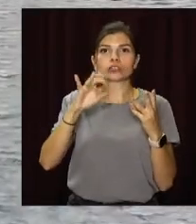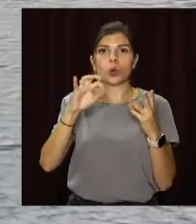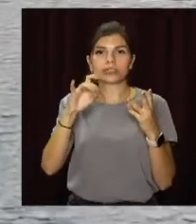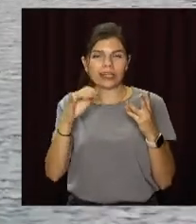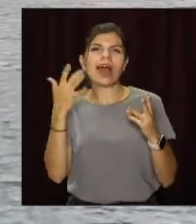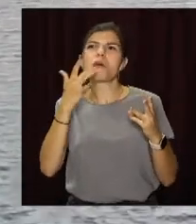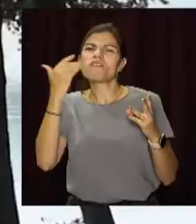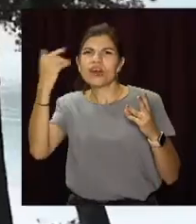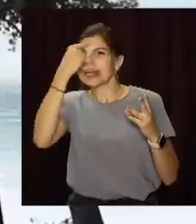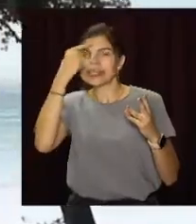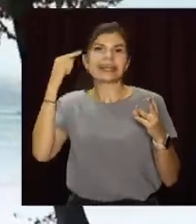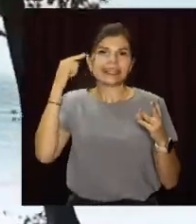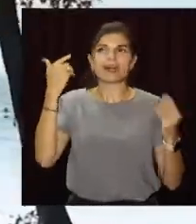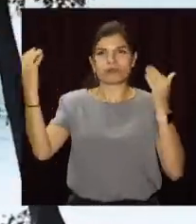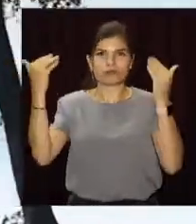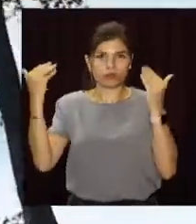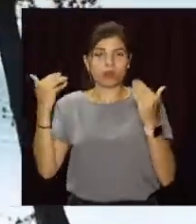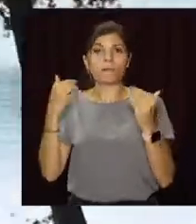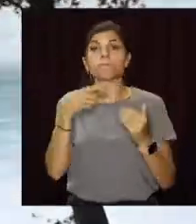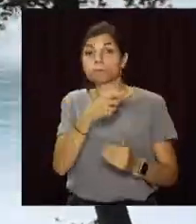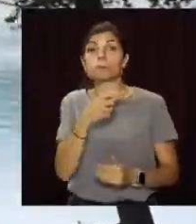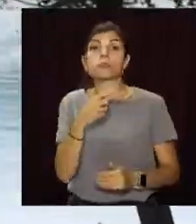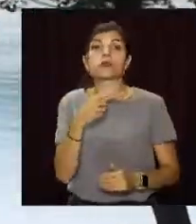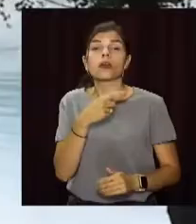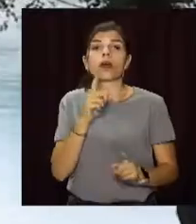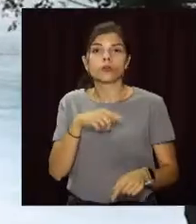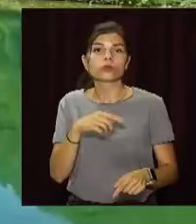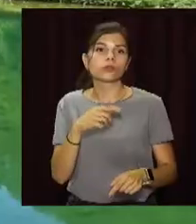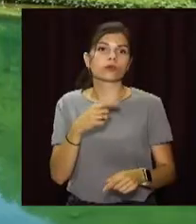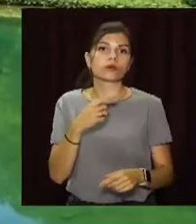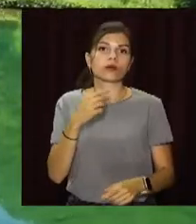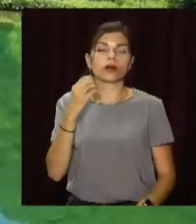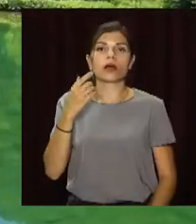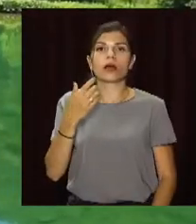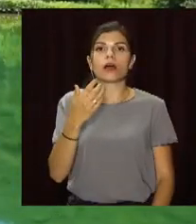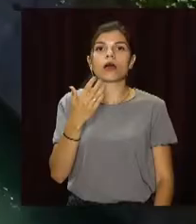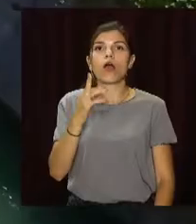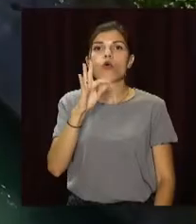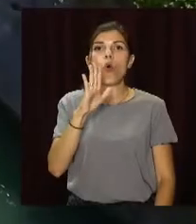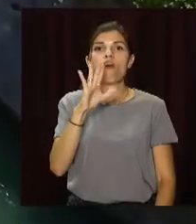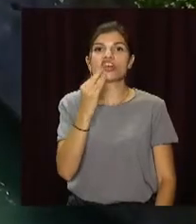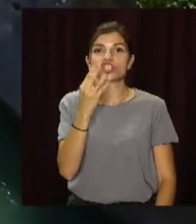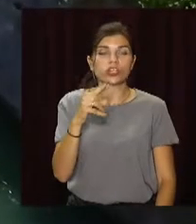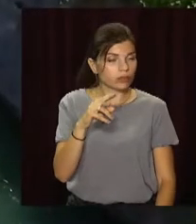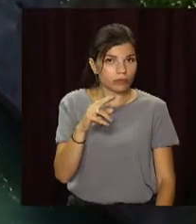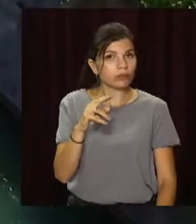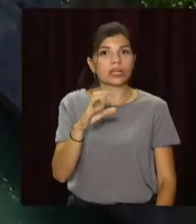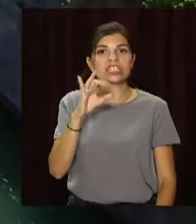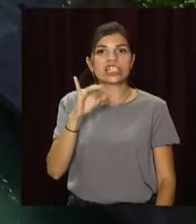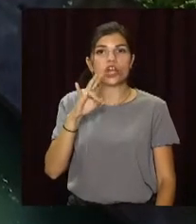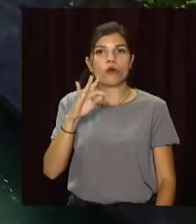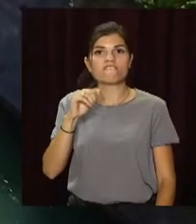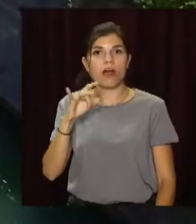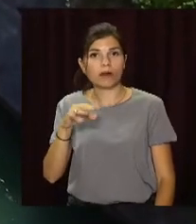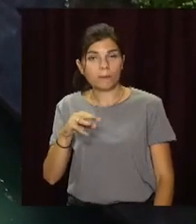& Johnson. Дозволені також сертифікати імунізації на невизнаними у ЄС вакцинами Covishield, CoronaVac, Sinopharm.